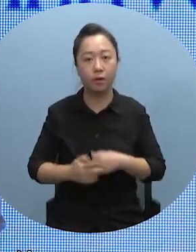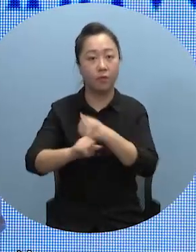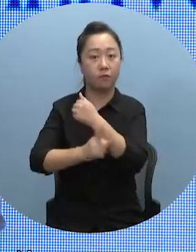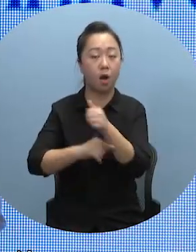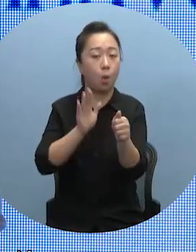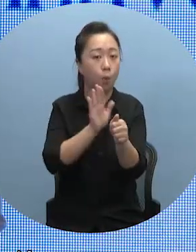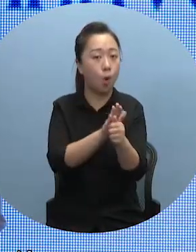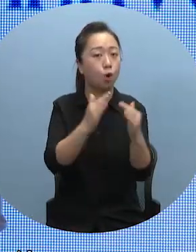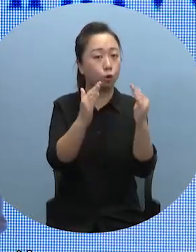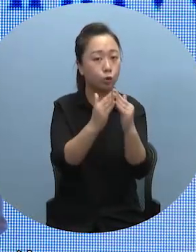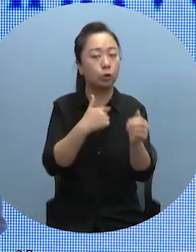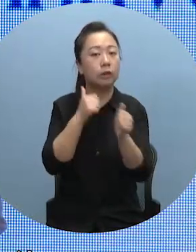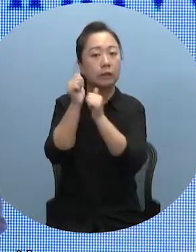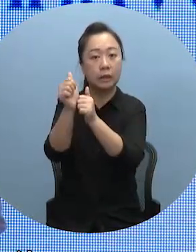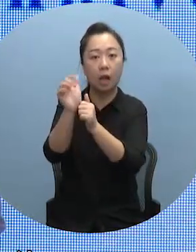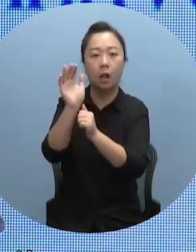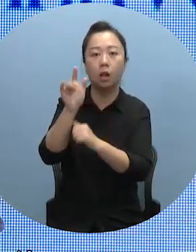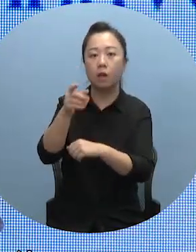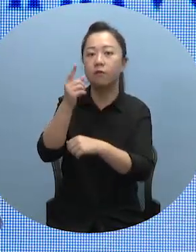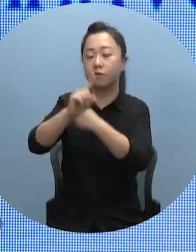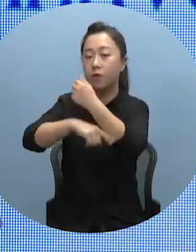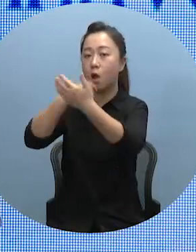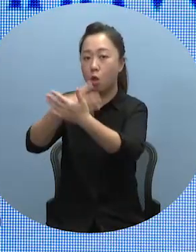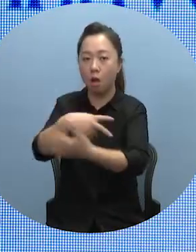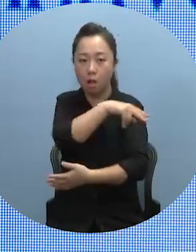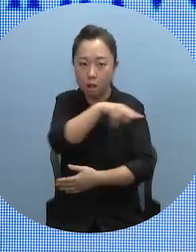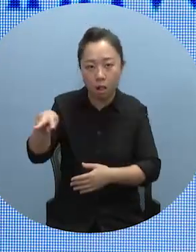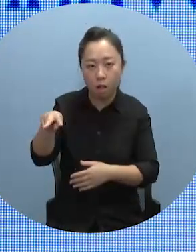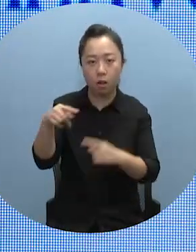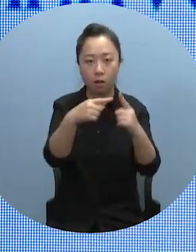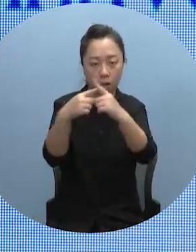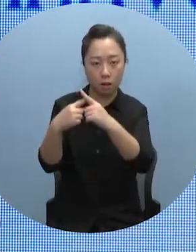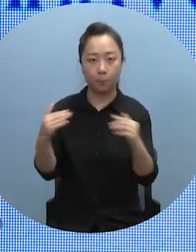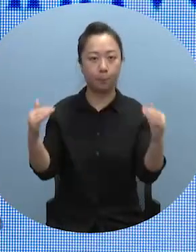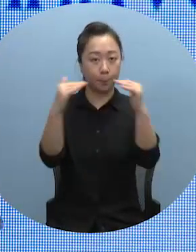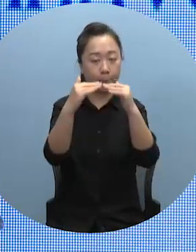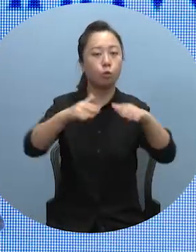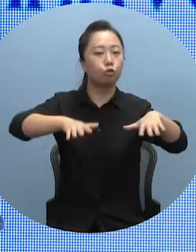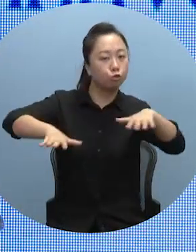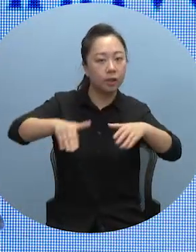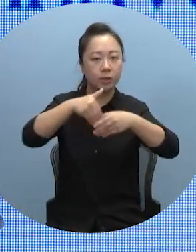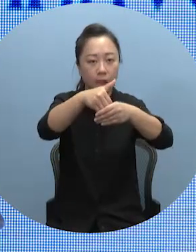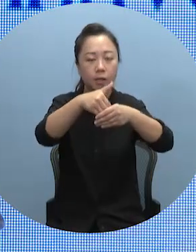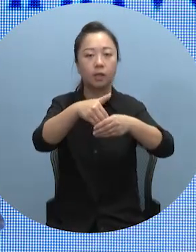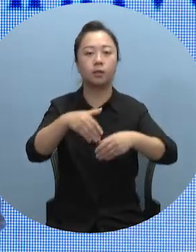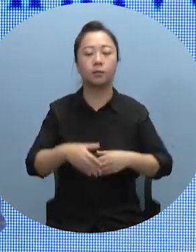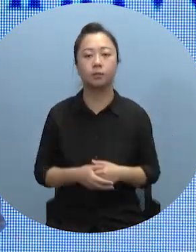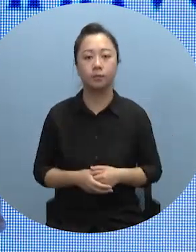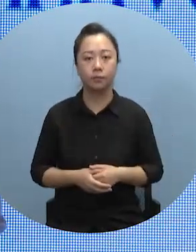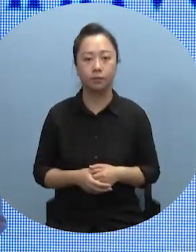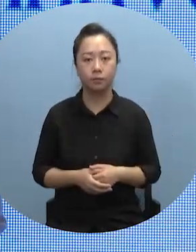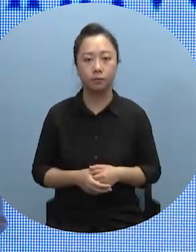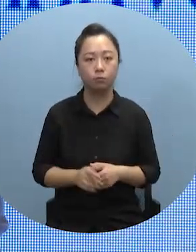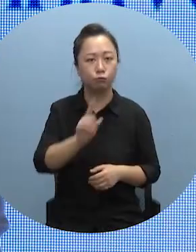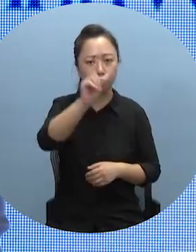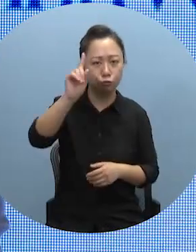法援署亦都必須依據有關的法律，一視同仁地處理申請的個案。任何無